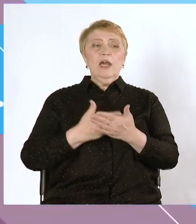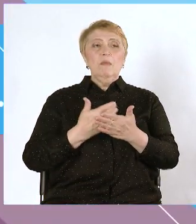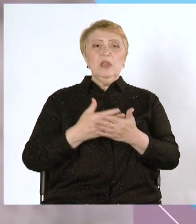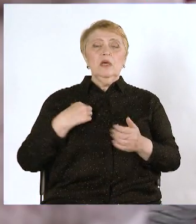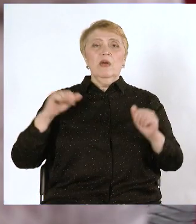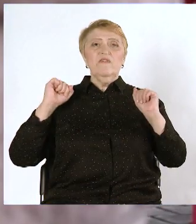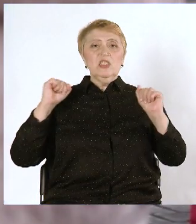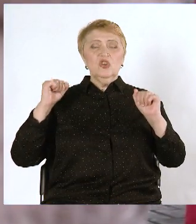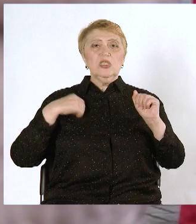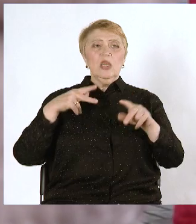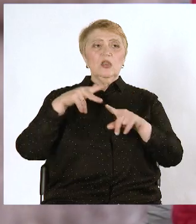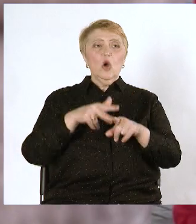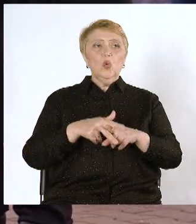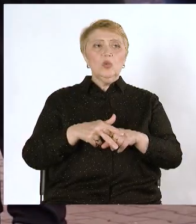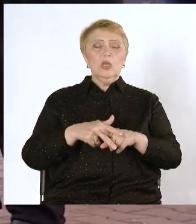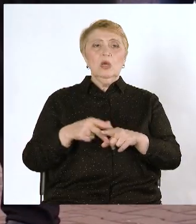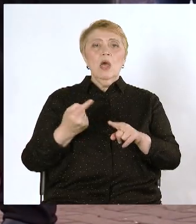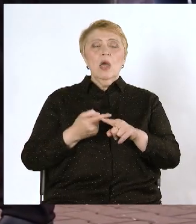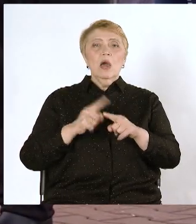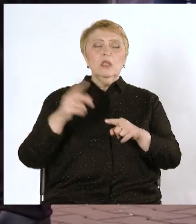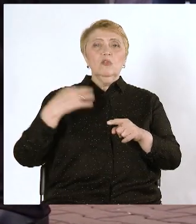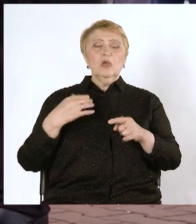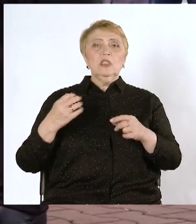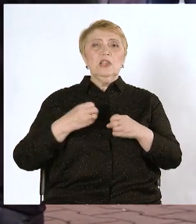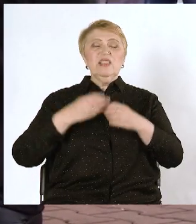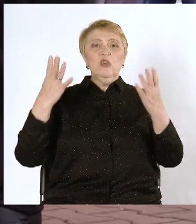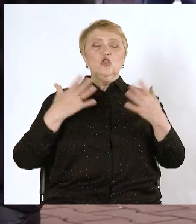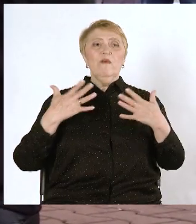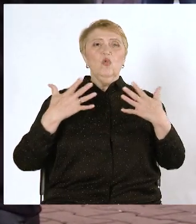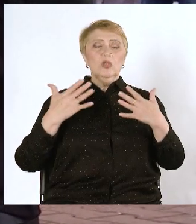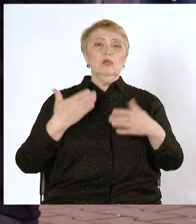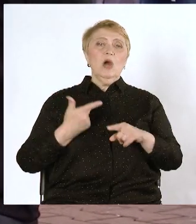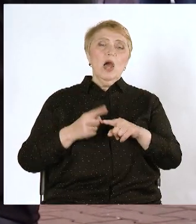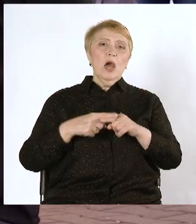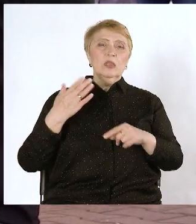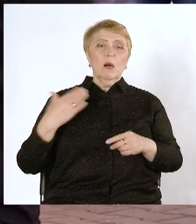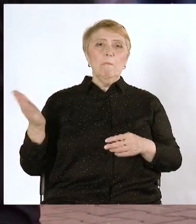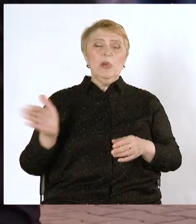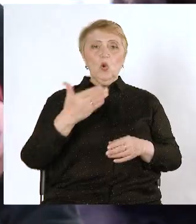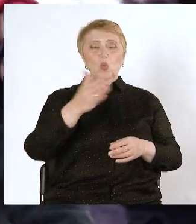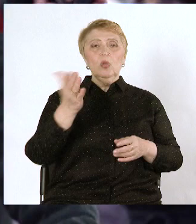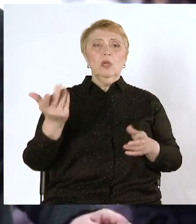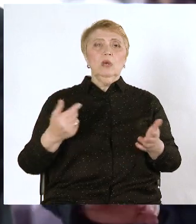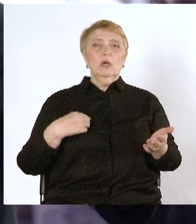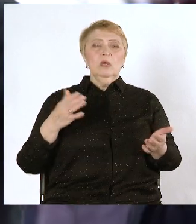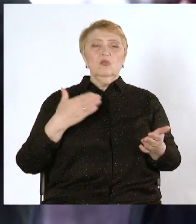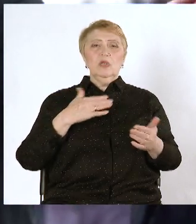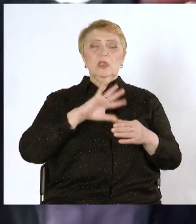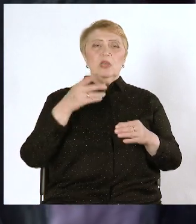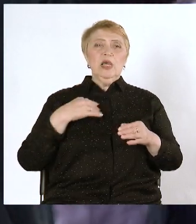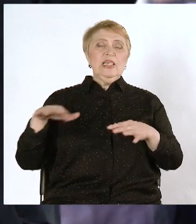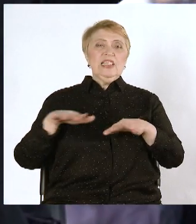нагрузкам это свежий воздух это прогулки это занятие в зале это